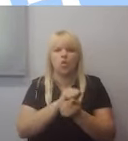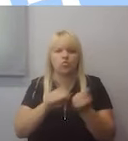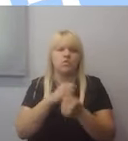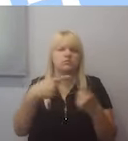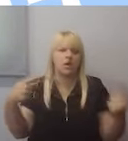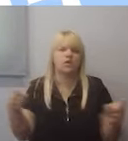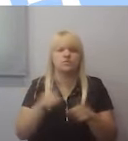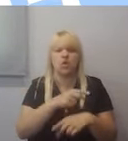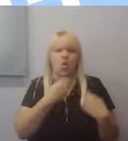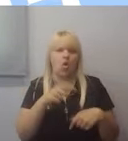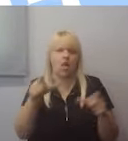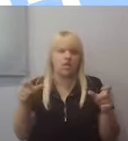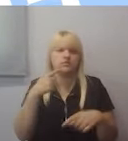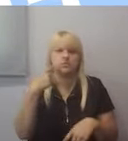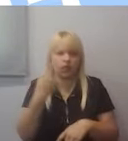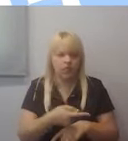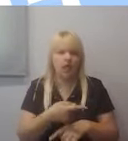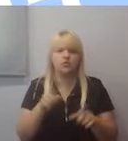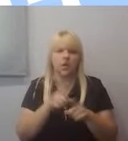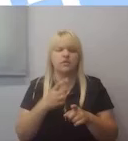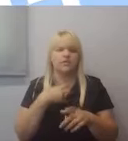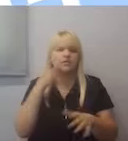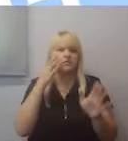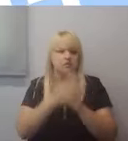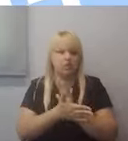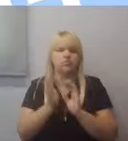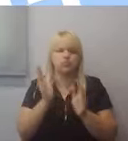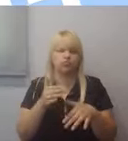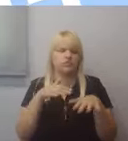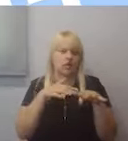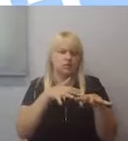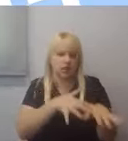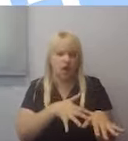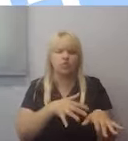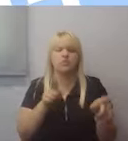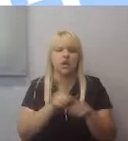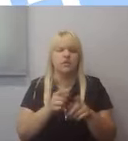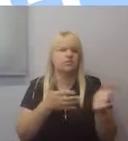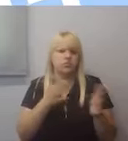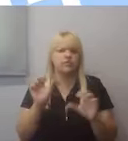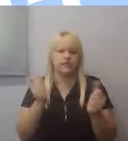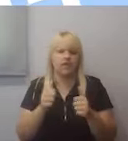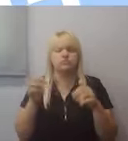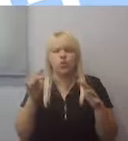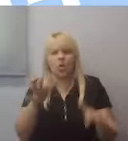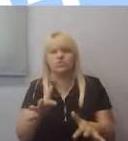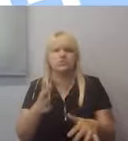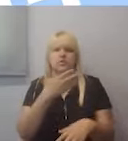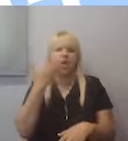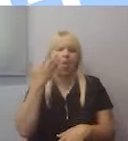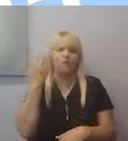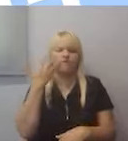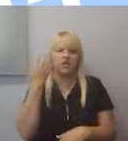minēja un jārēķinās ar to ka būs sastrēgumi kad jebkāda veida procesi viņi nav viegli nu teiksim